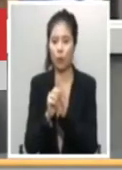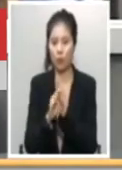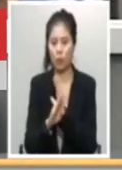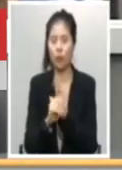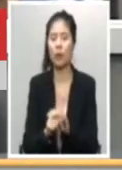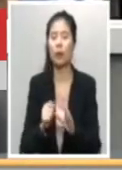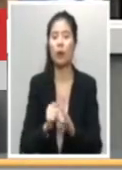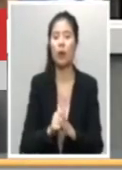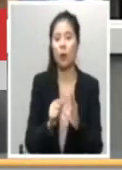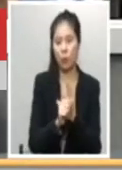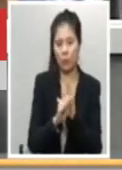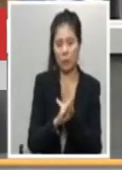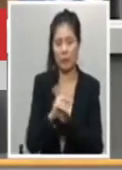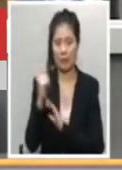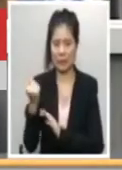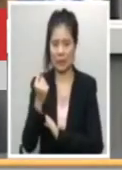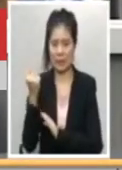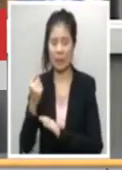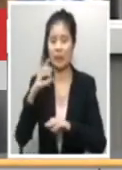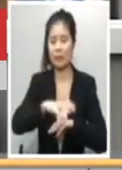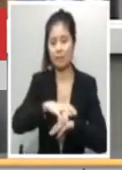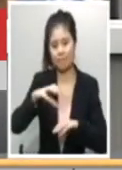ยอะแยะครับกราบขอบพระคุณท่านประธานที่เคารพครับ